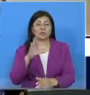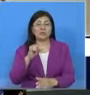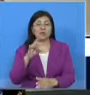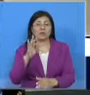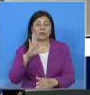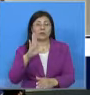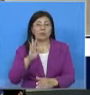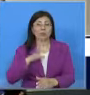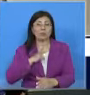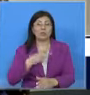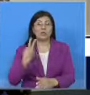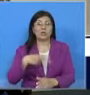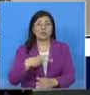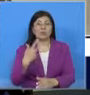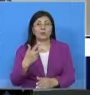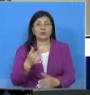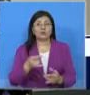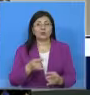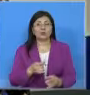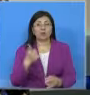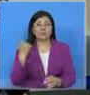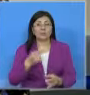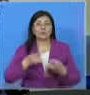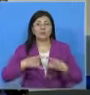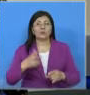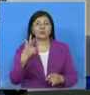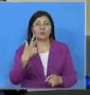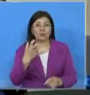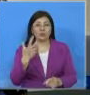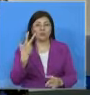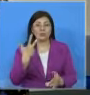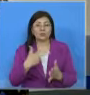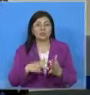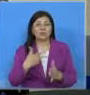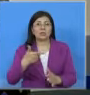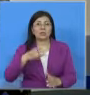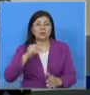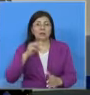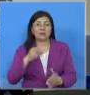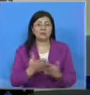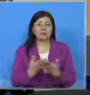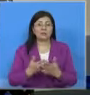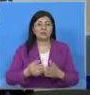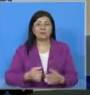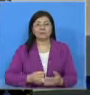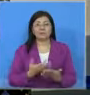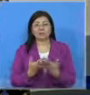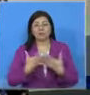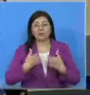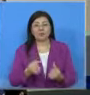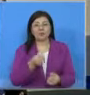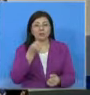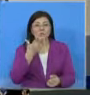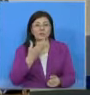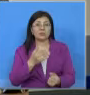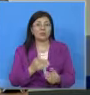баламды. Небәрі 23 аптасында өмірге келді. Салмағы 580 грамм. Қазір денсаулығымыз жаман емес, бәрі жақсы. Сәбиіміз өсіп